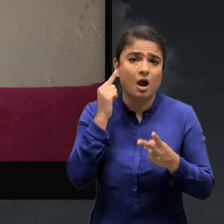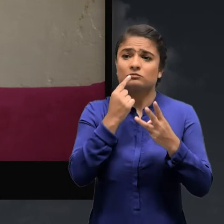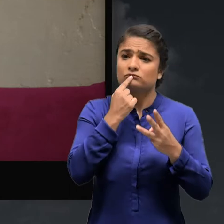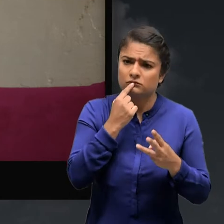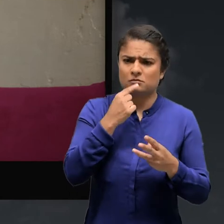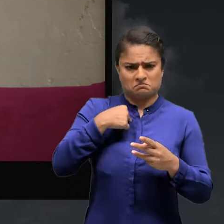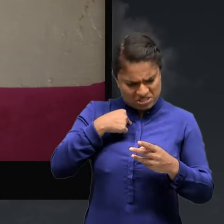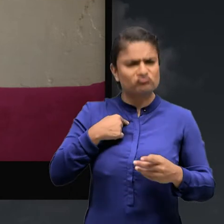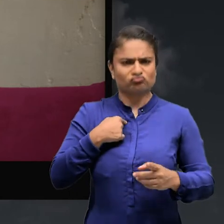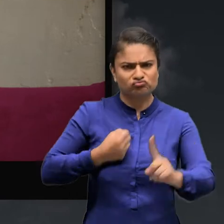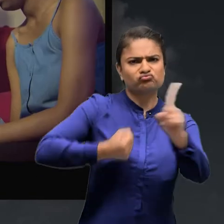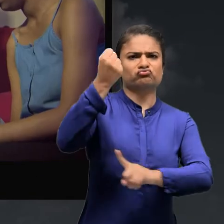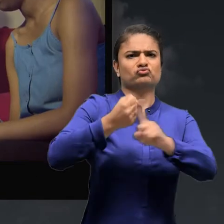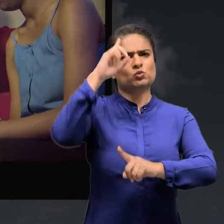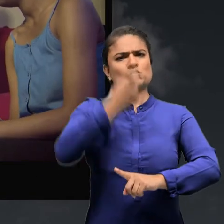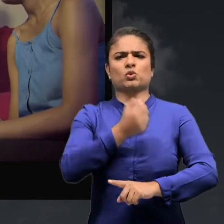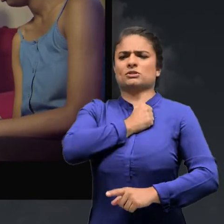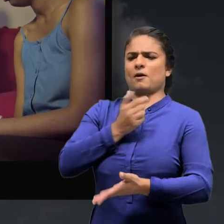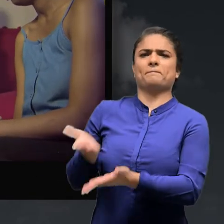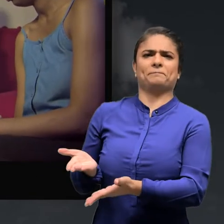into ndimshukumele.